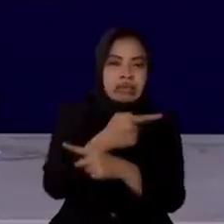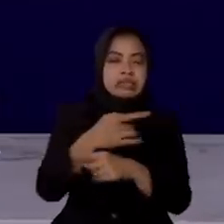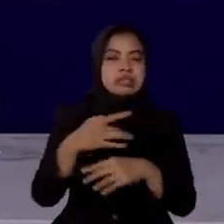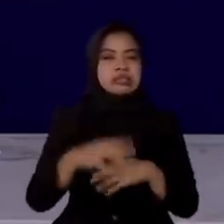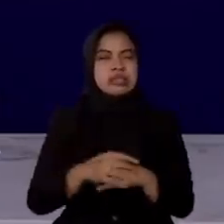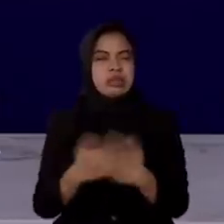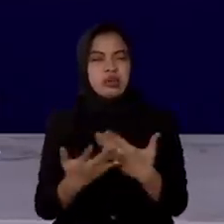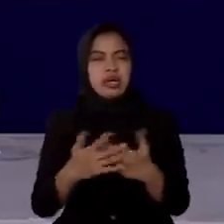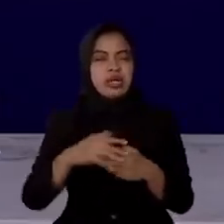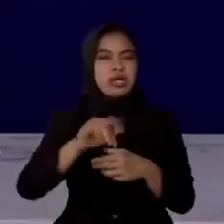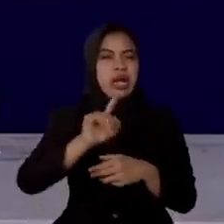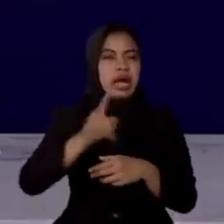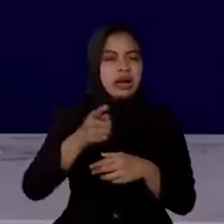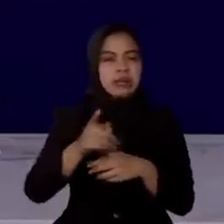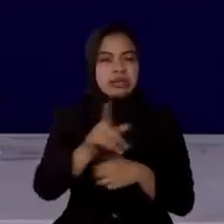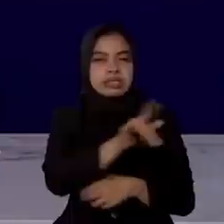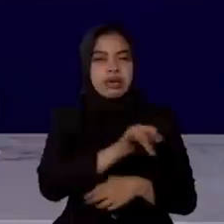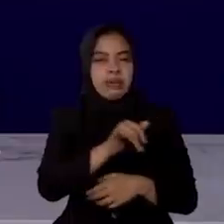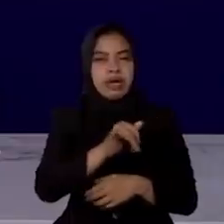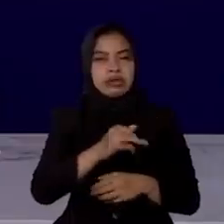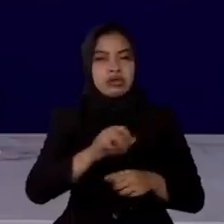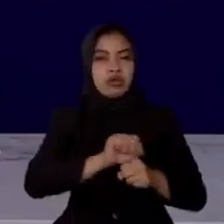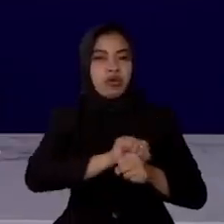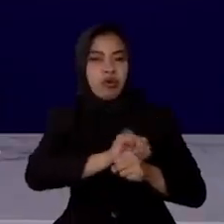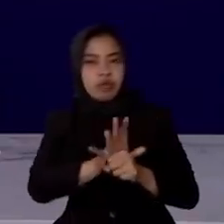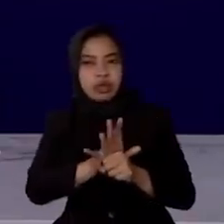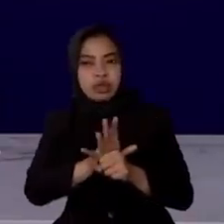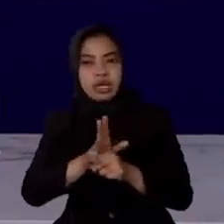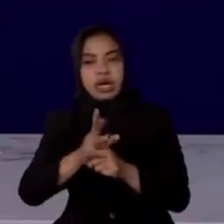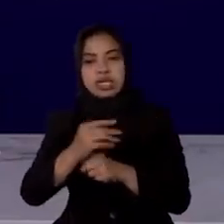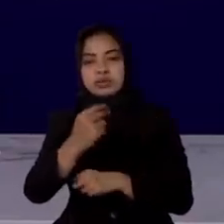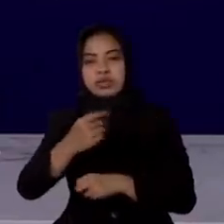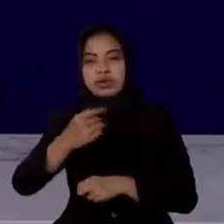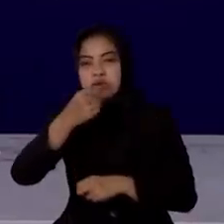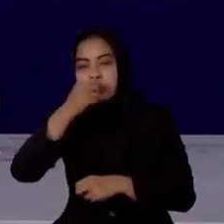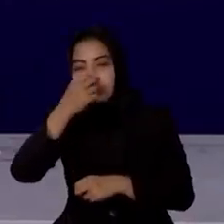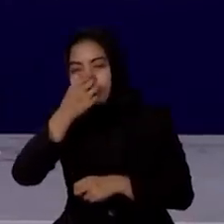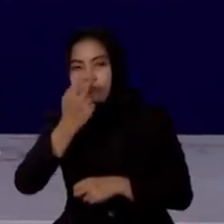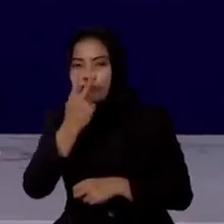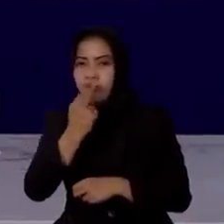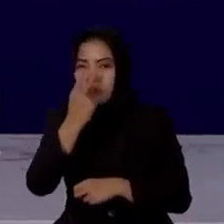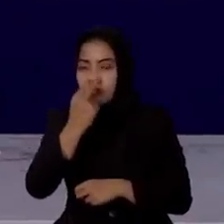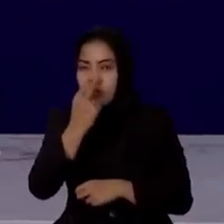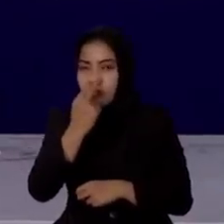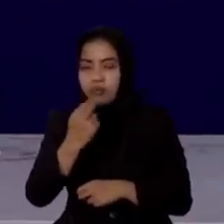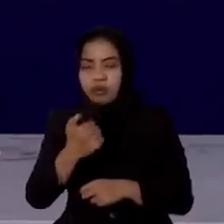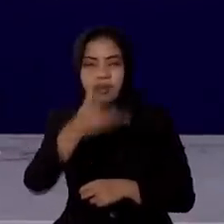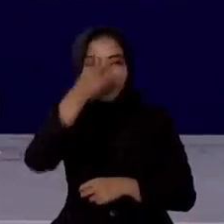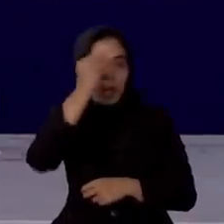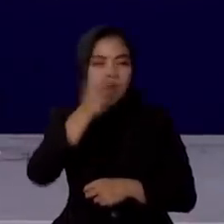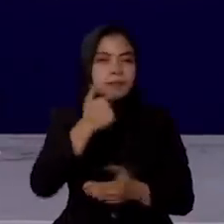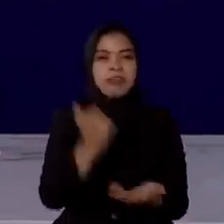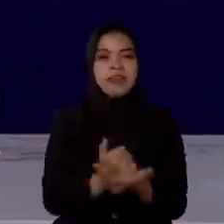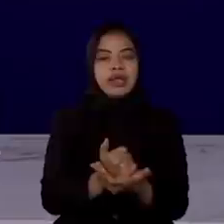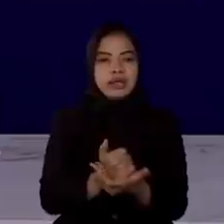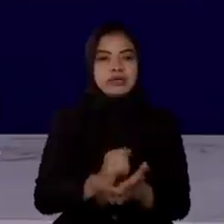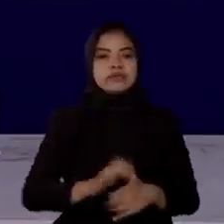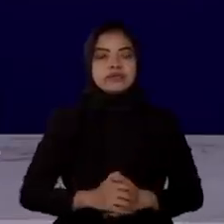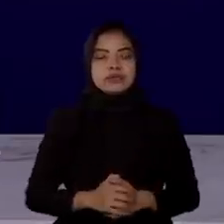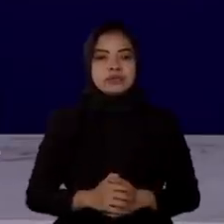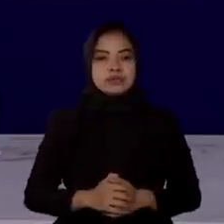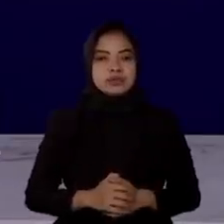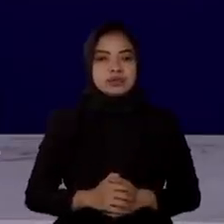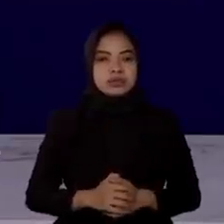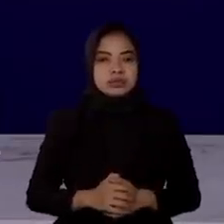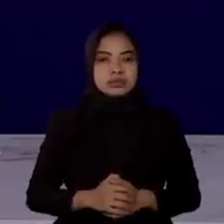muncul dengan menyamakan COVID-19 dengan influenza. Penting untuk diketahui,